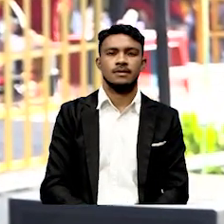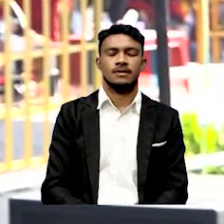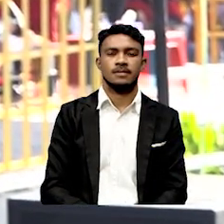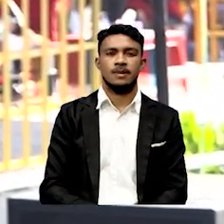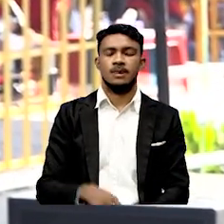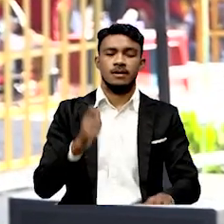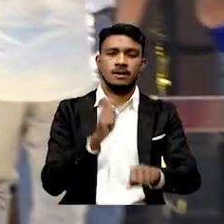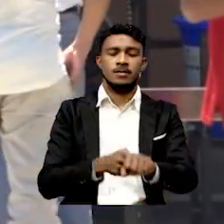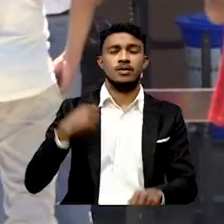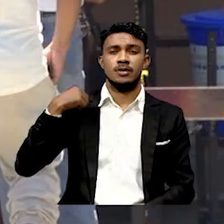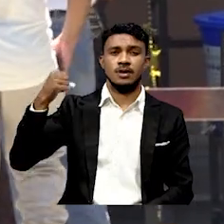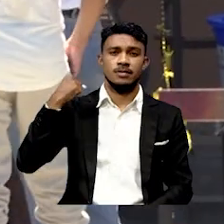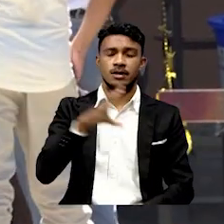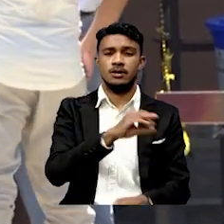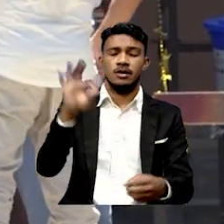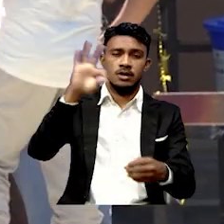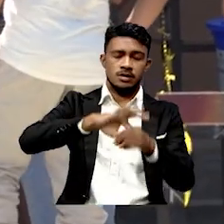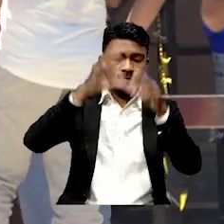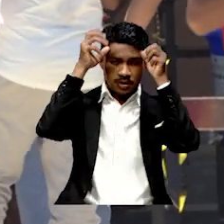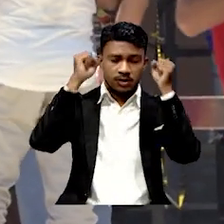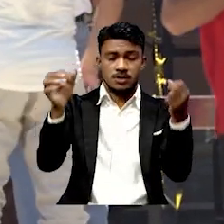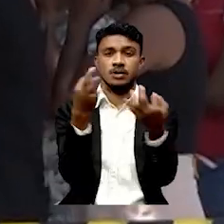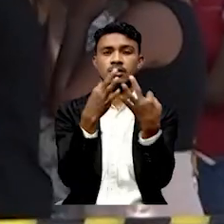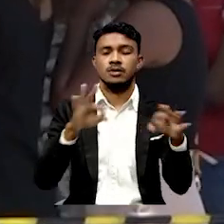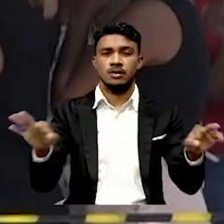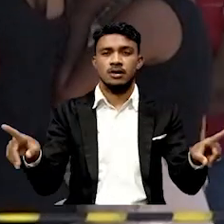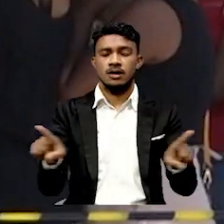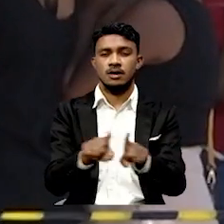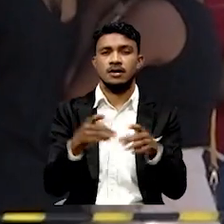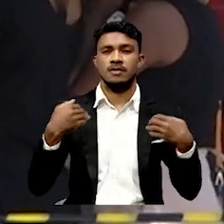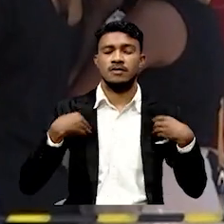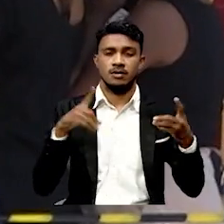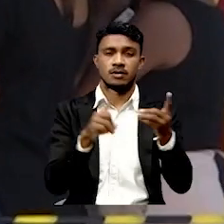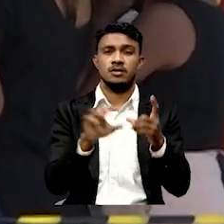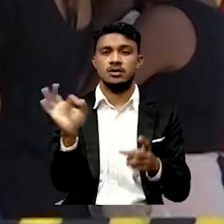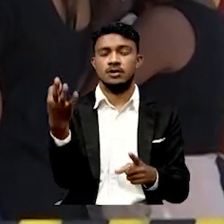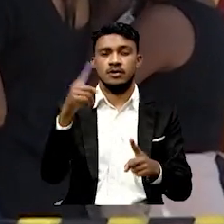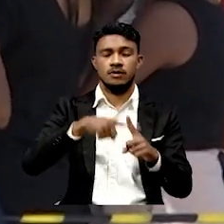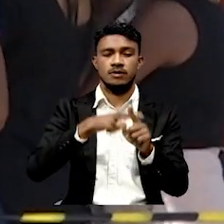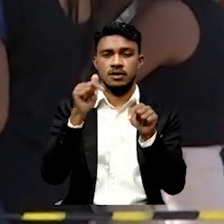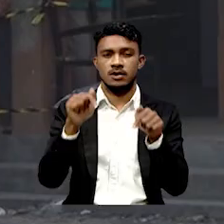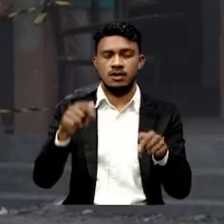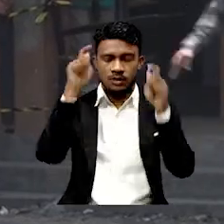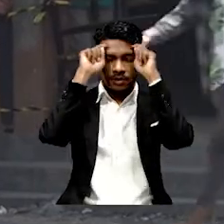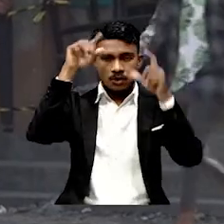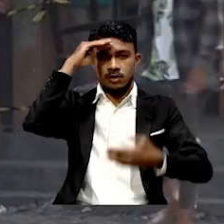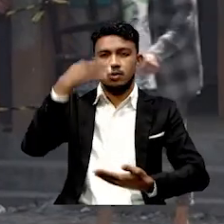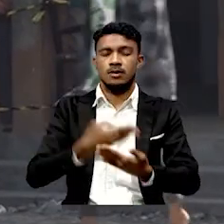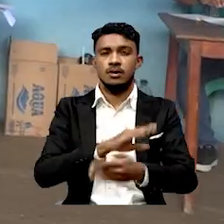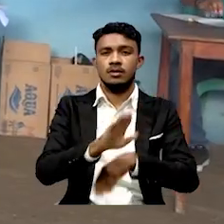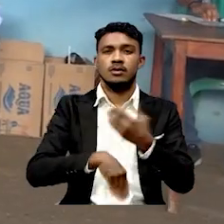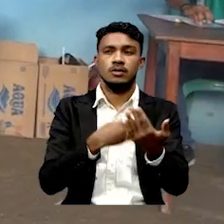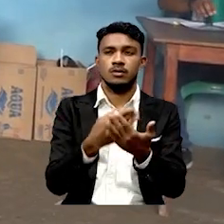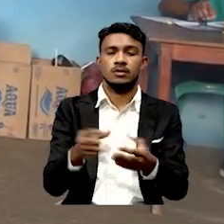Periode kampanye eleitoral no eleição presidencial termina ona, hafoi nha loron sanur sinsia fulang ne, Timoruan hotu eleze